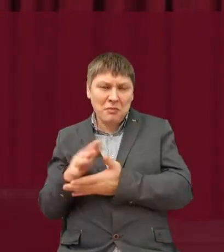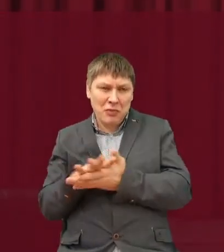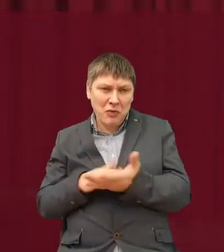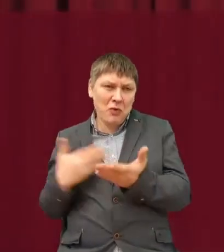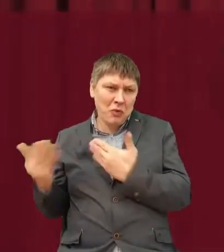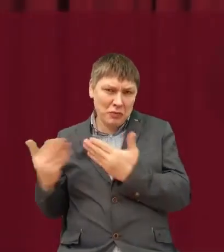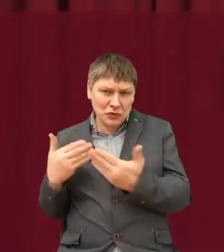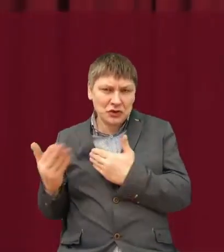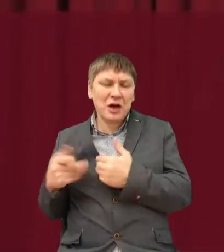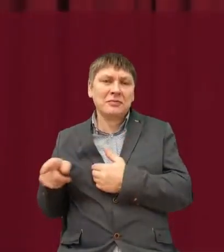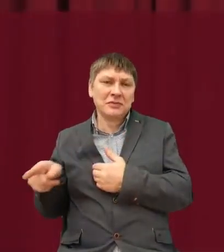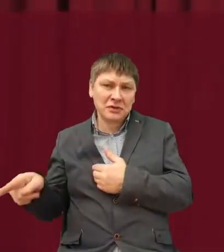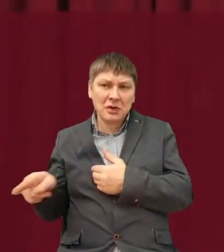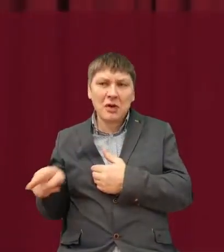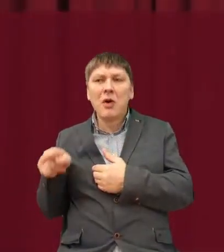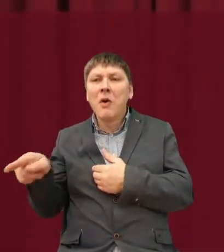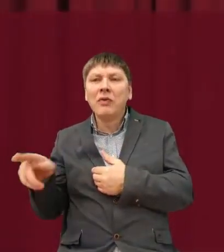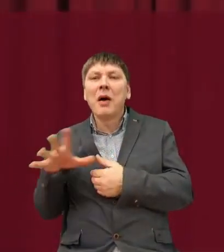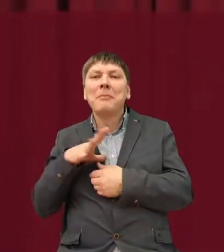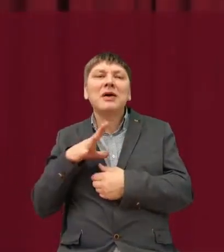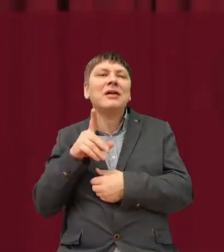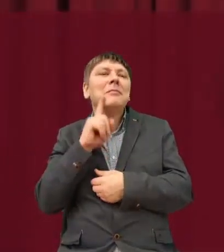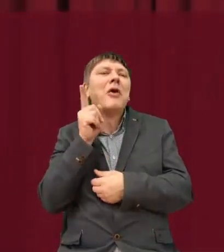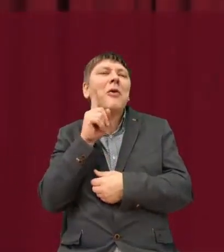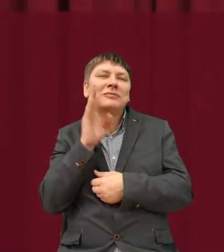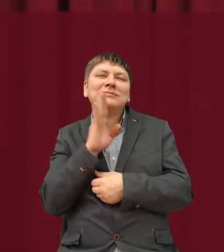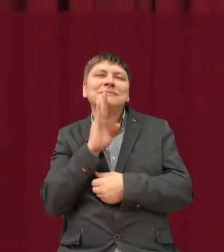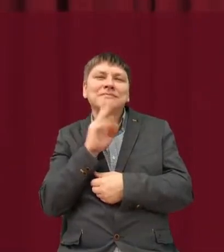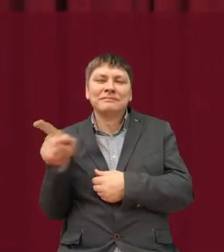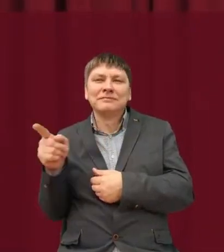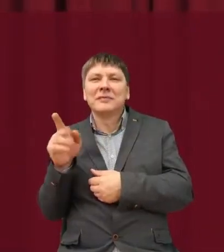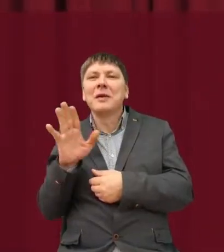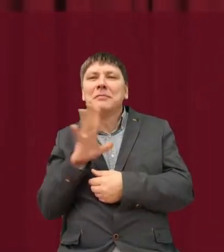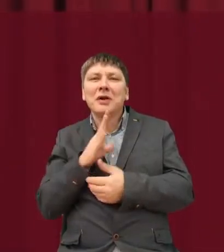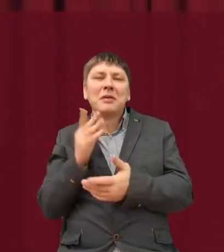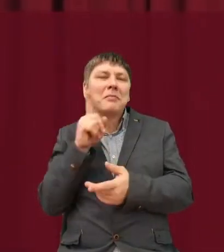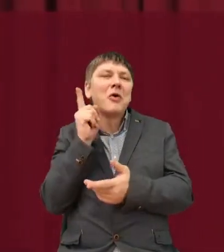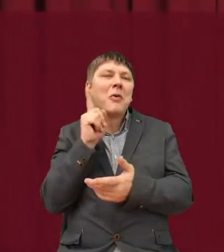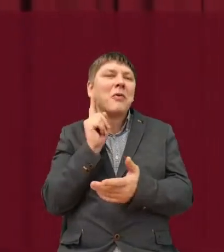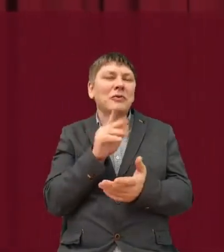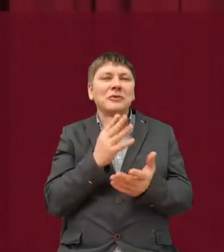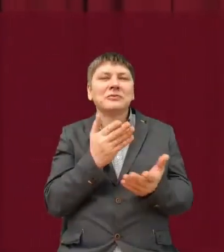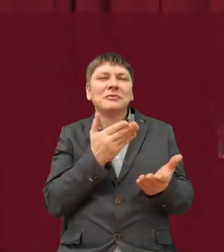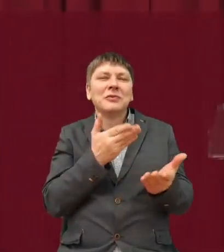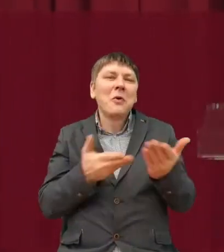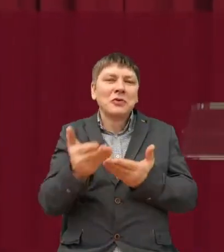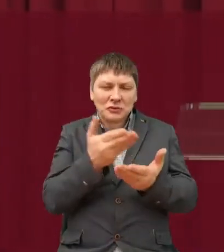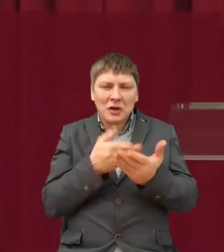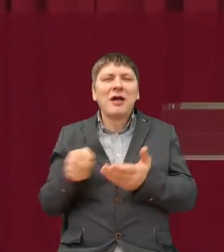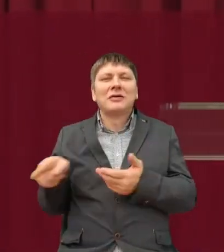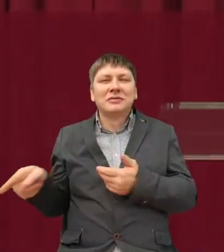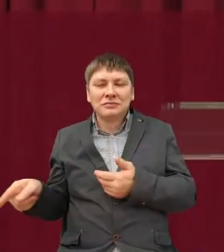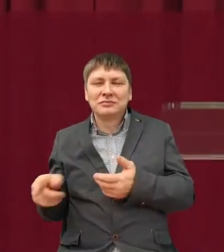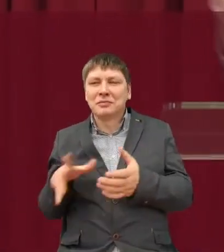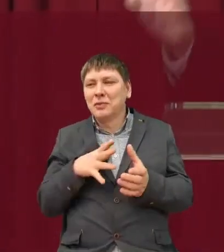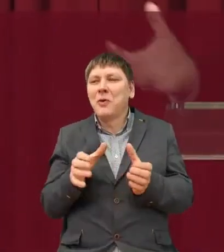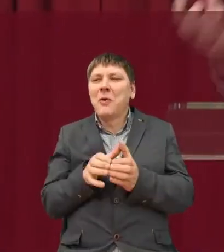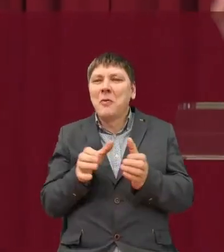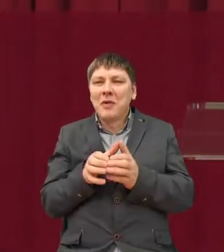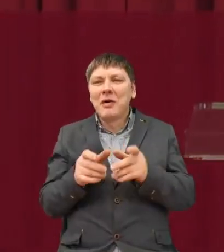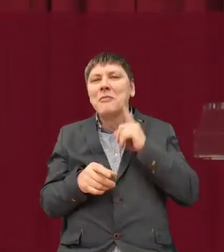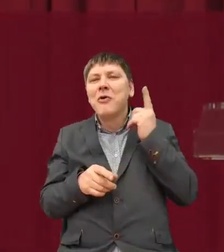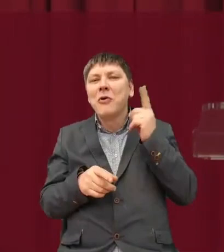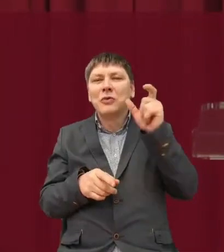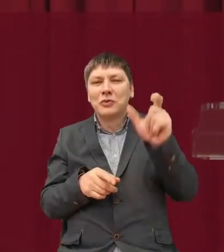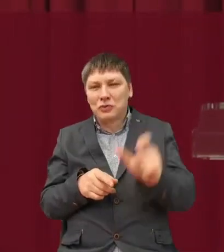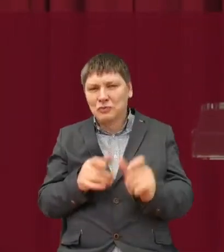в будущее молодой девушкой общаясь с молодежью она была и общалась с компанией молодых